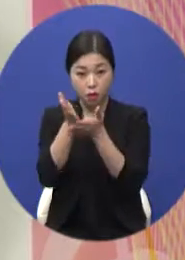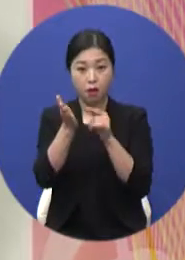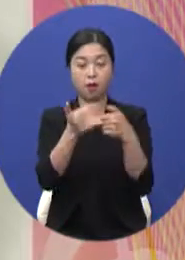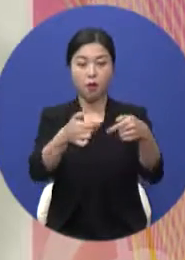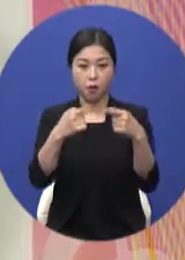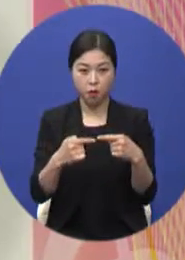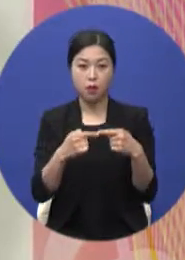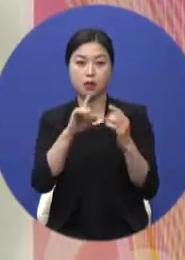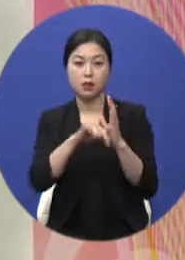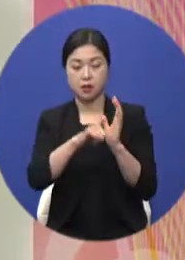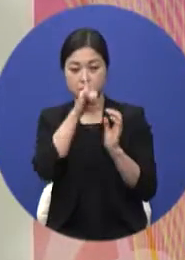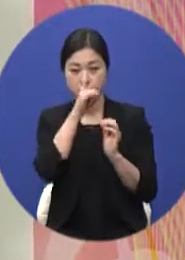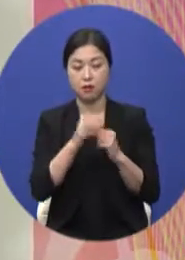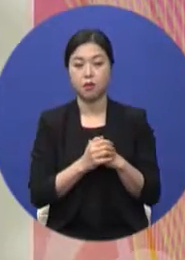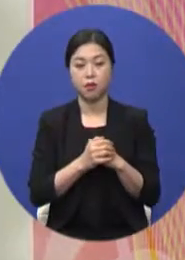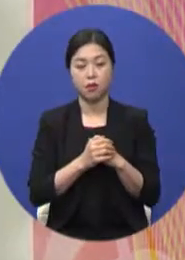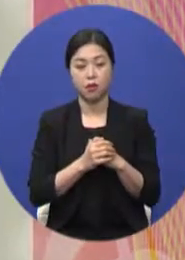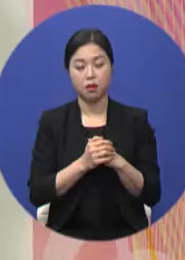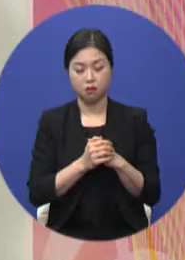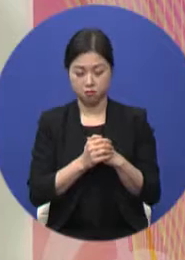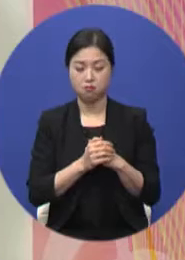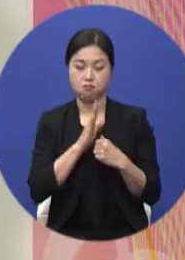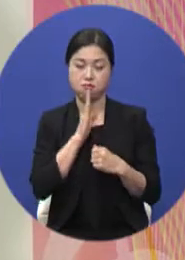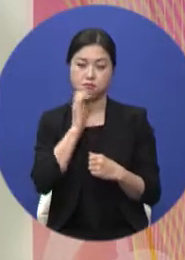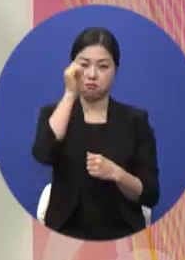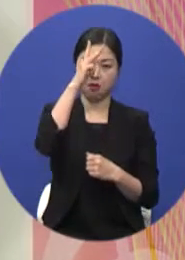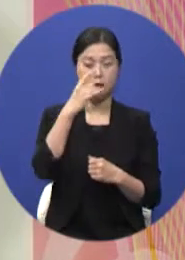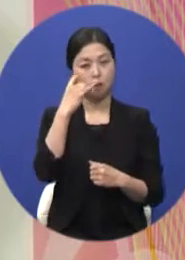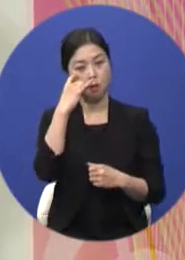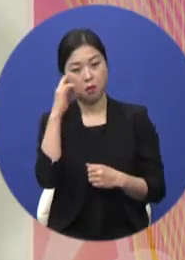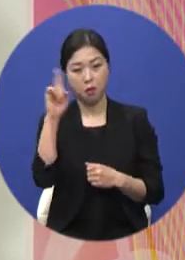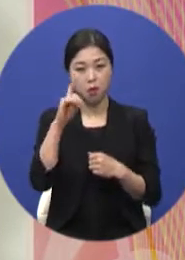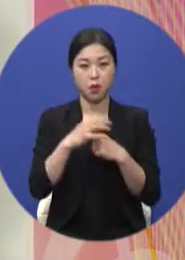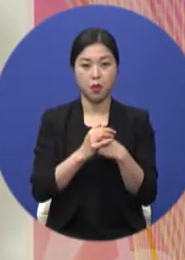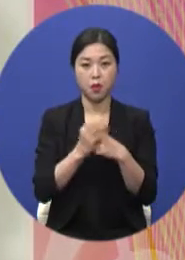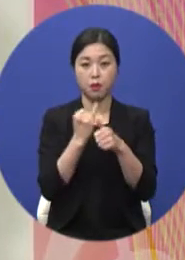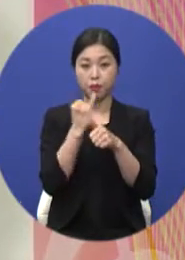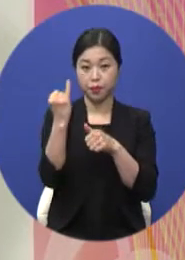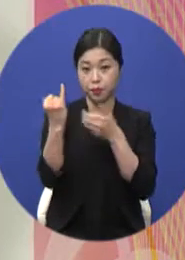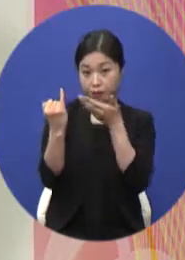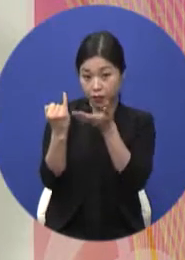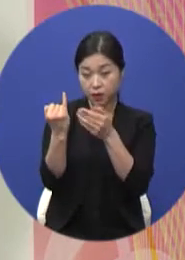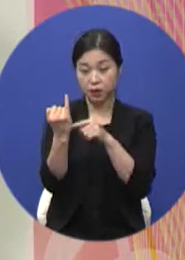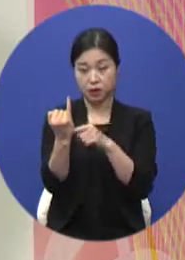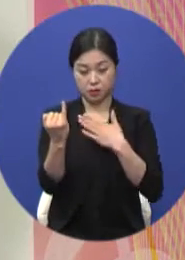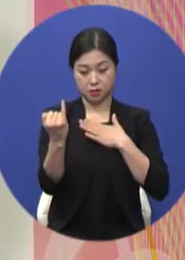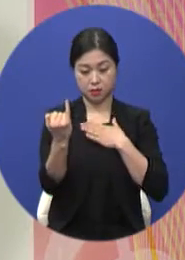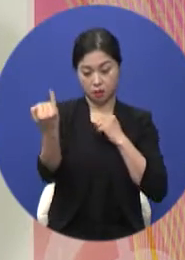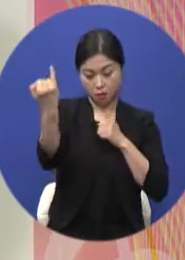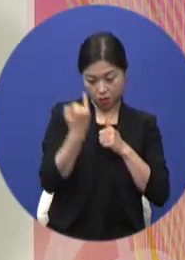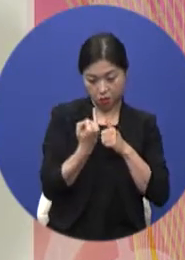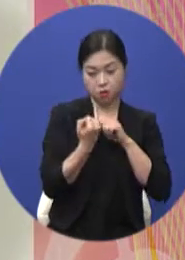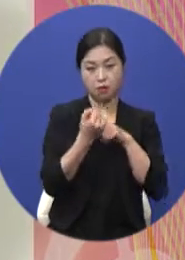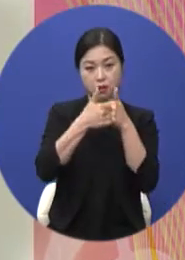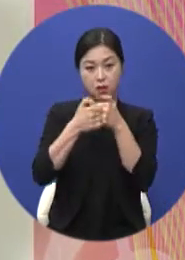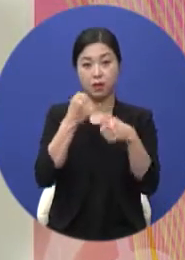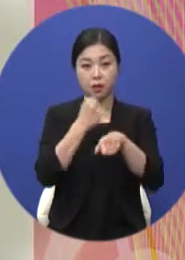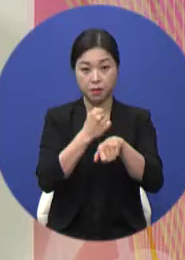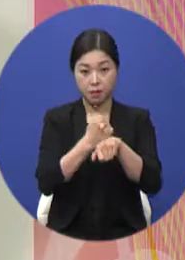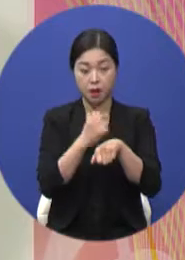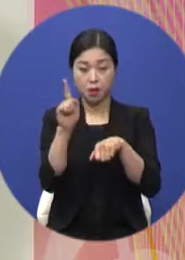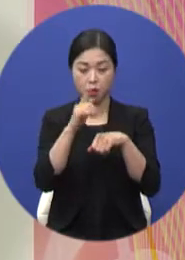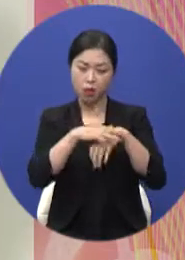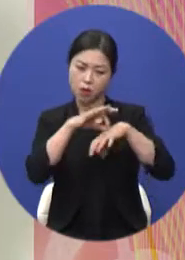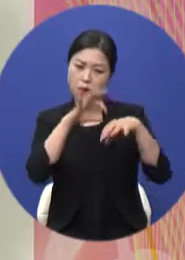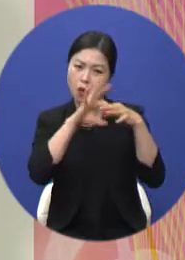간혹 많이 있어요. 그러니까 왜냐하면, 그 궁금하네 갑자기. 처음에 부인들이 저한테 와갖고 상담을 해요. 예. 그 성적인